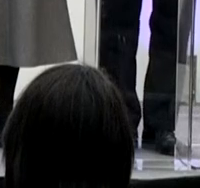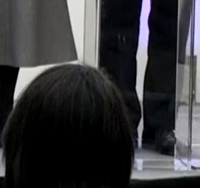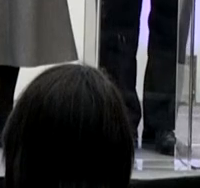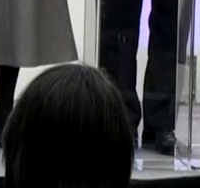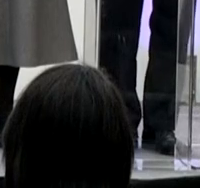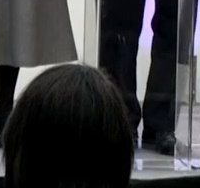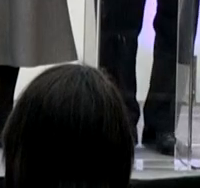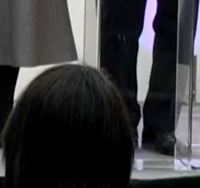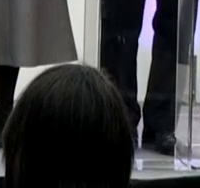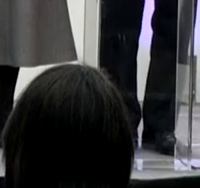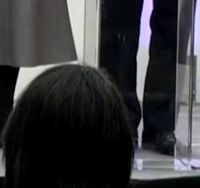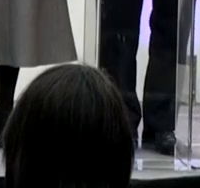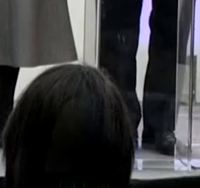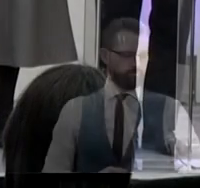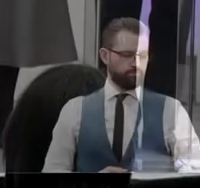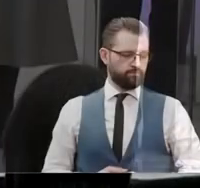נשמותיהם,